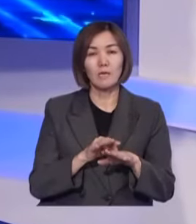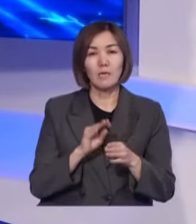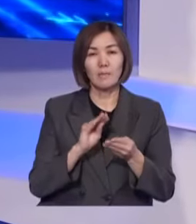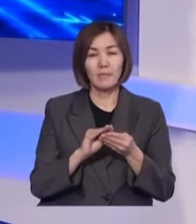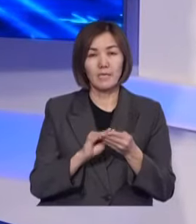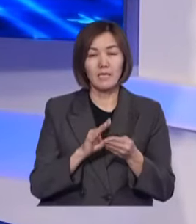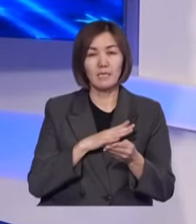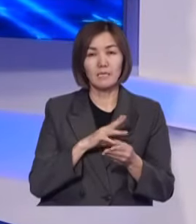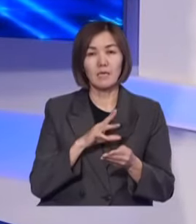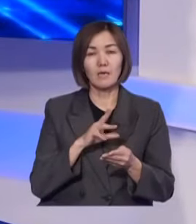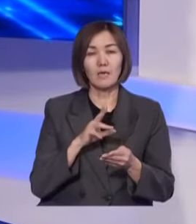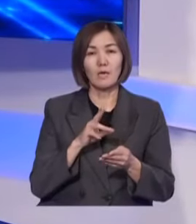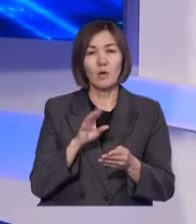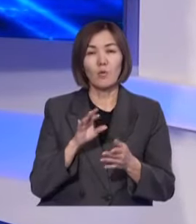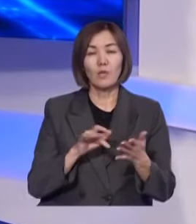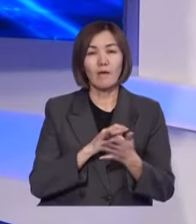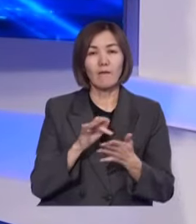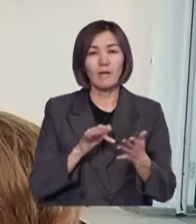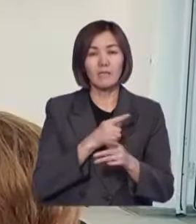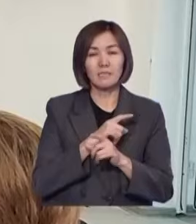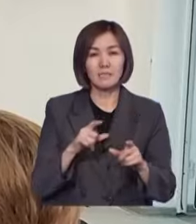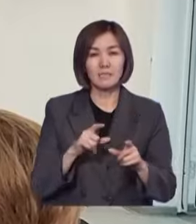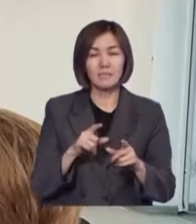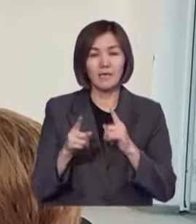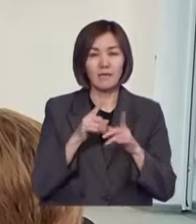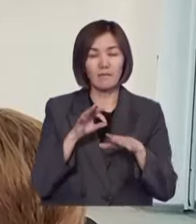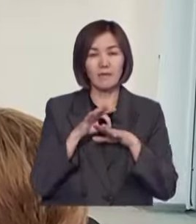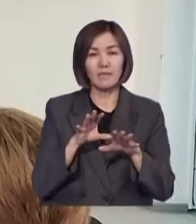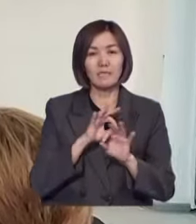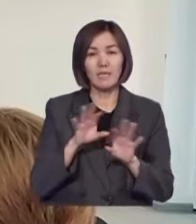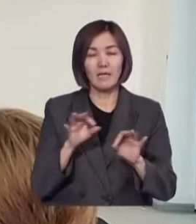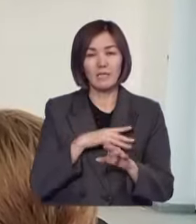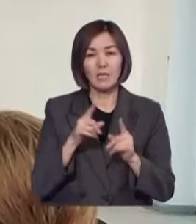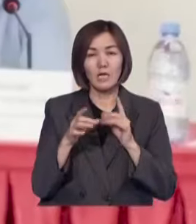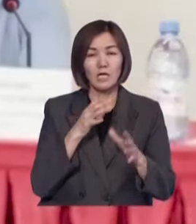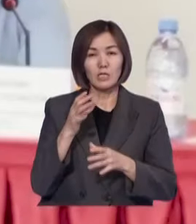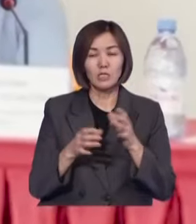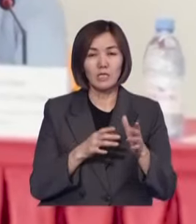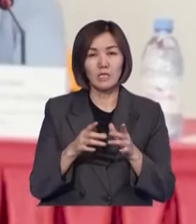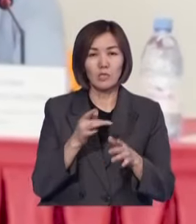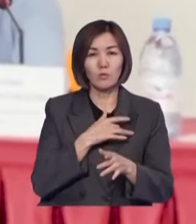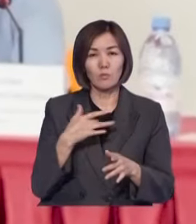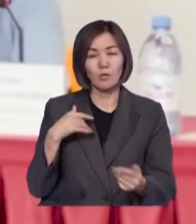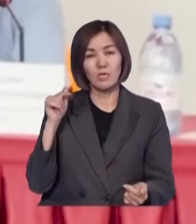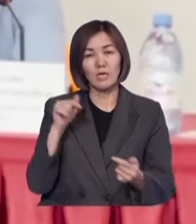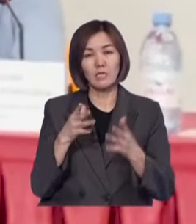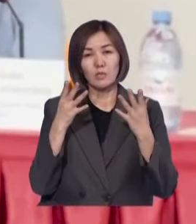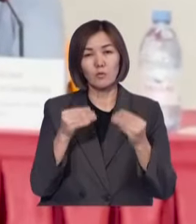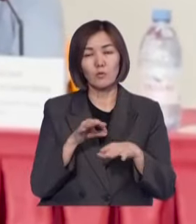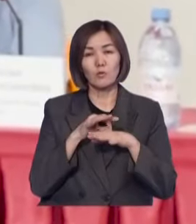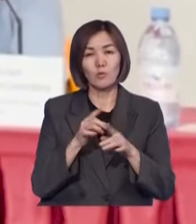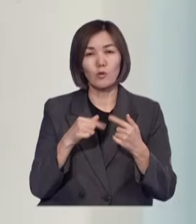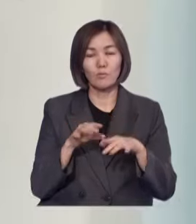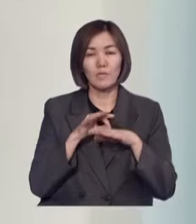бұл туралы Қонаев қалалық көпсалалы ауруханасында өткен конференцияда айтылды. Жиын дүниежүзілік туберкулезге қарсы күрес күніне орай